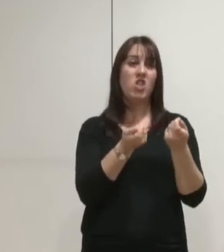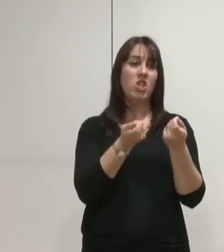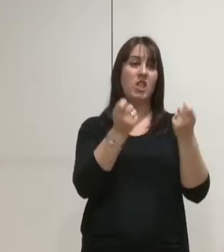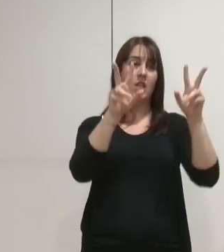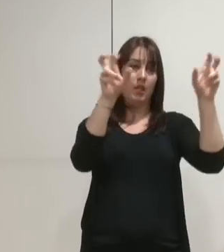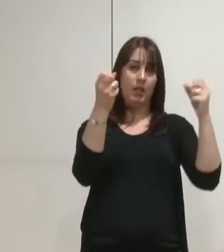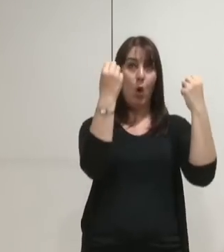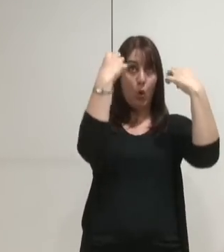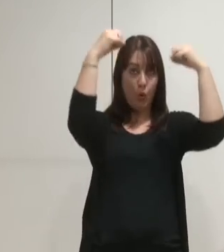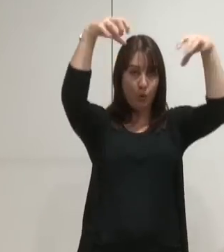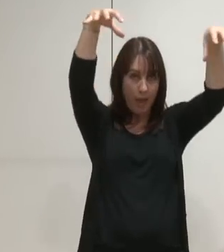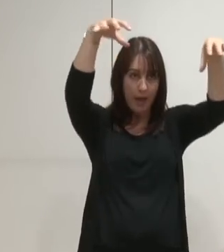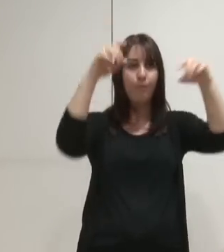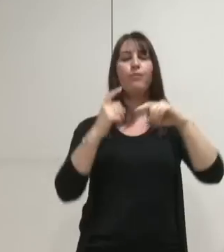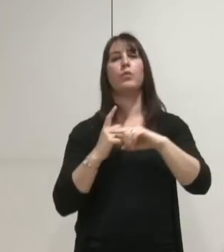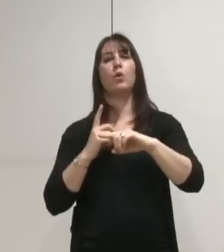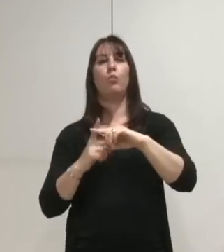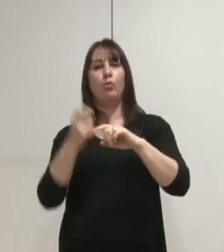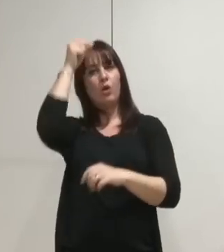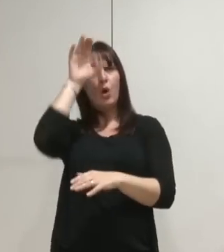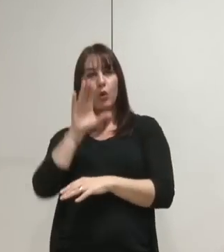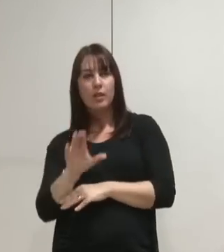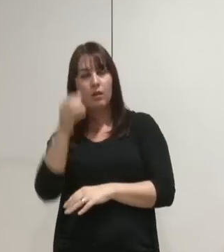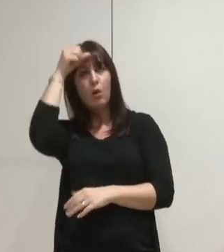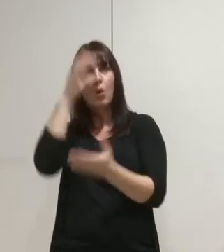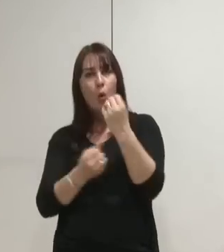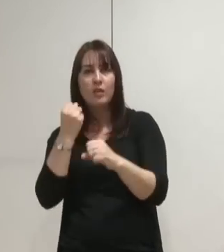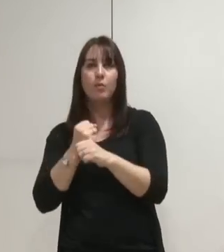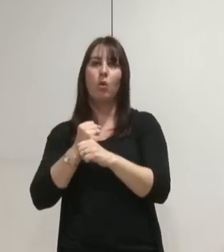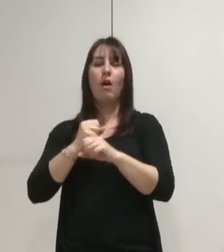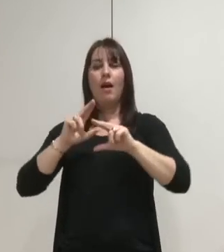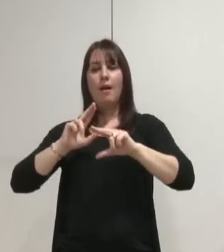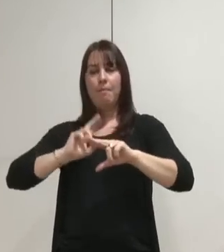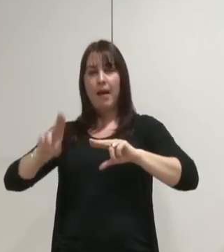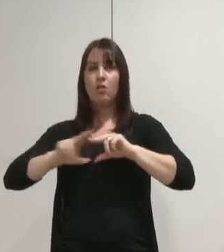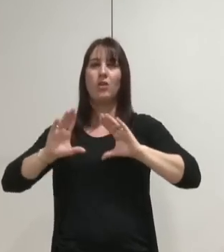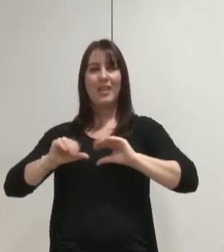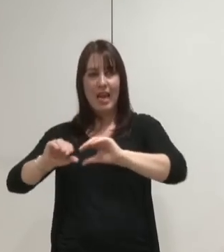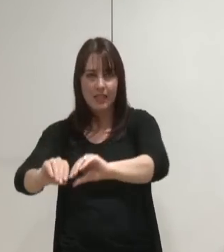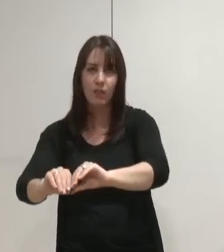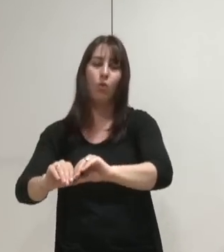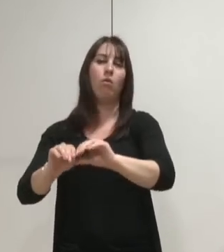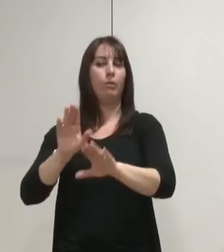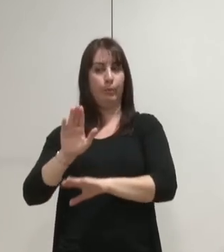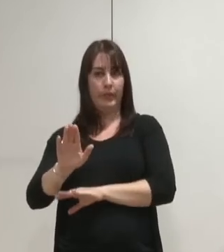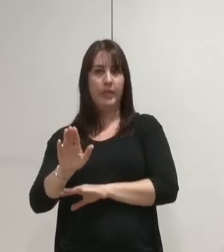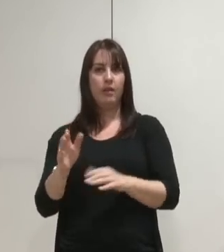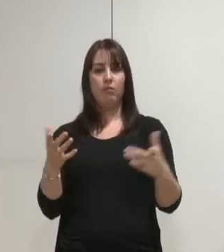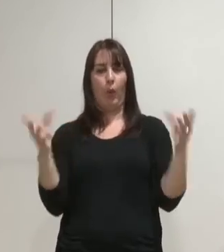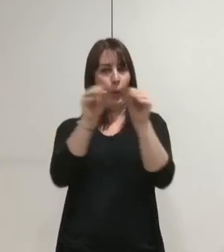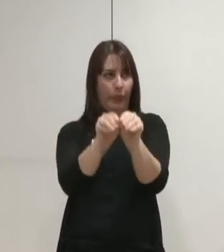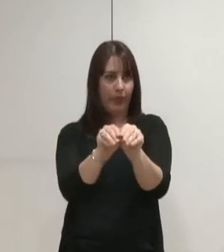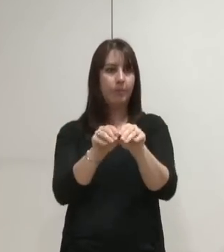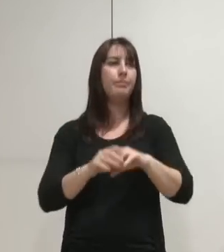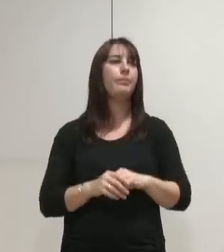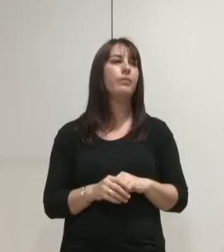sur le contrat de conception réalisation exploitation maintenance sur l'éclairage public également et je précise tout de suite que je